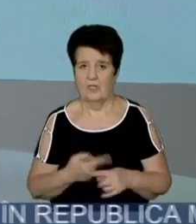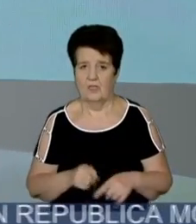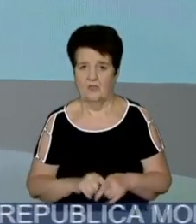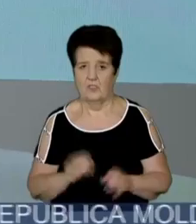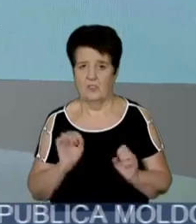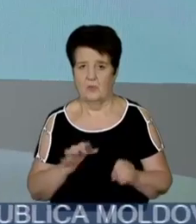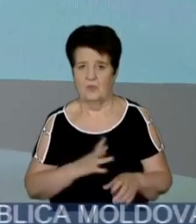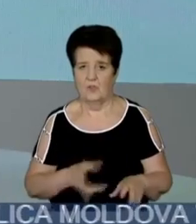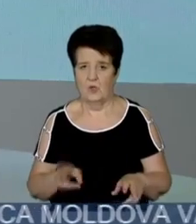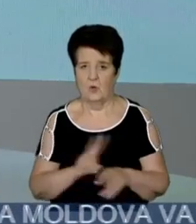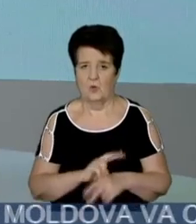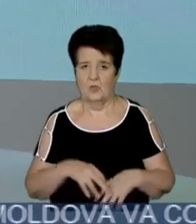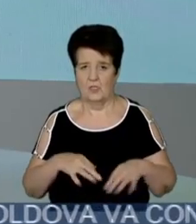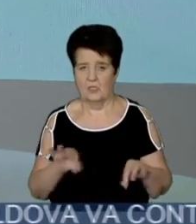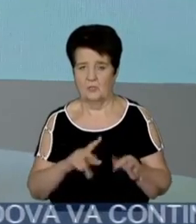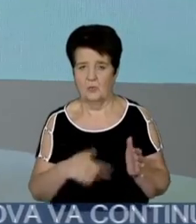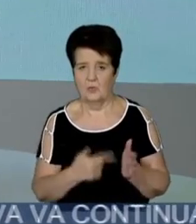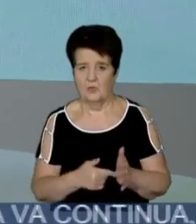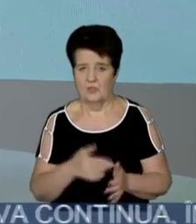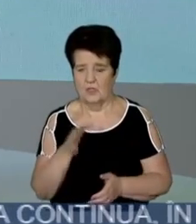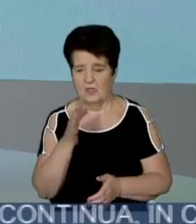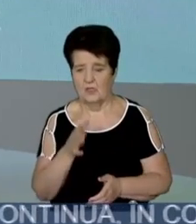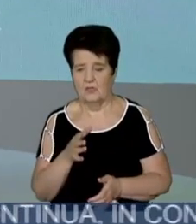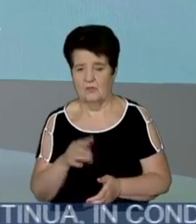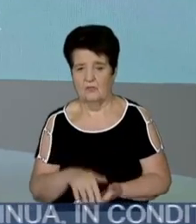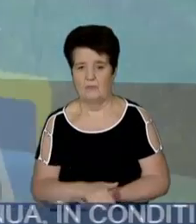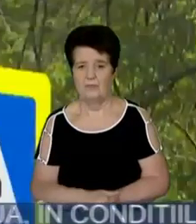ar putea fi înlocuite cu transport public municipal.